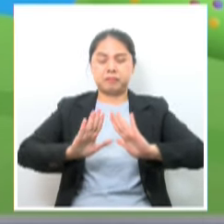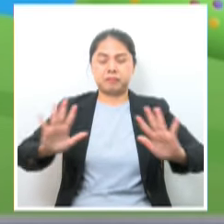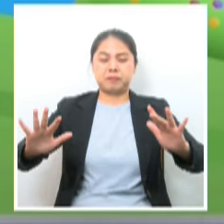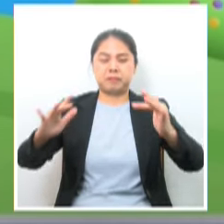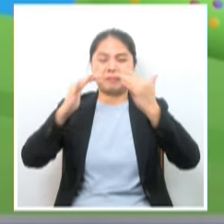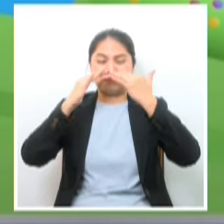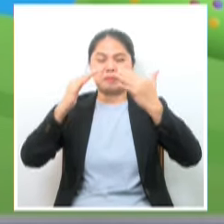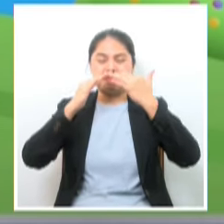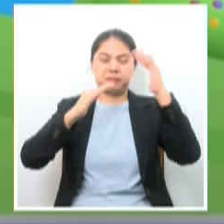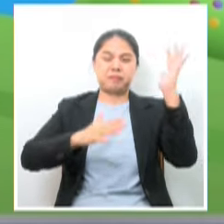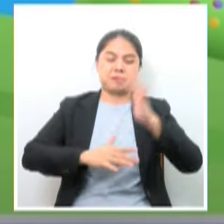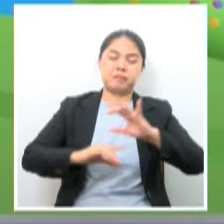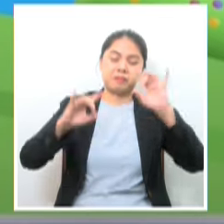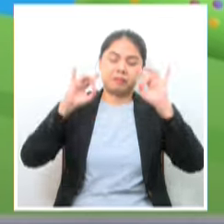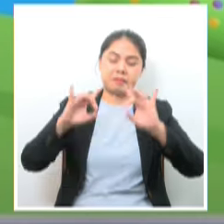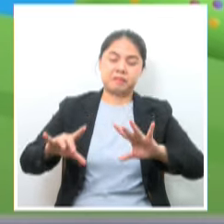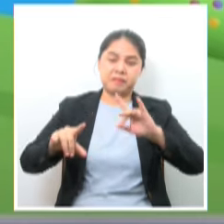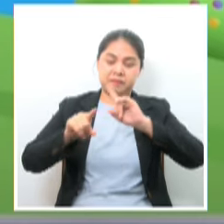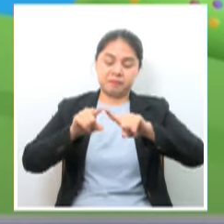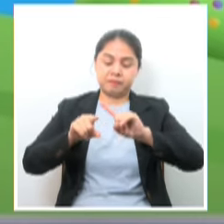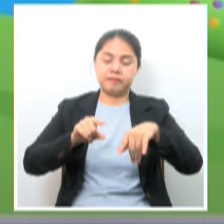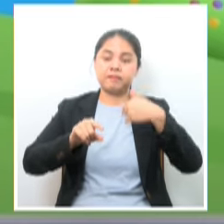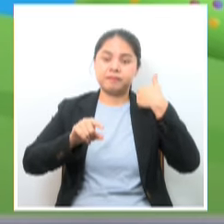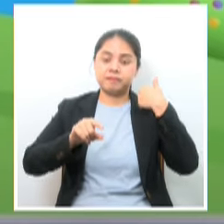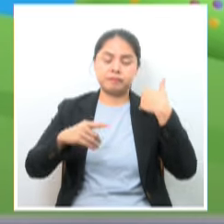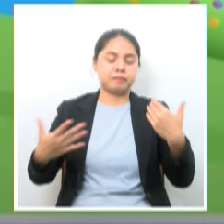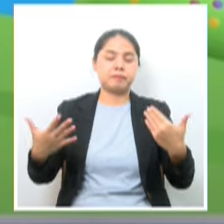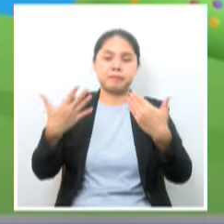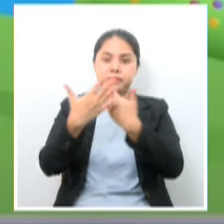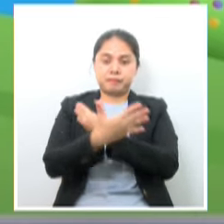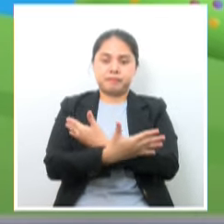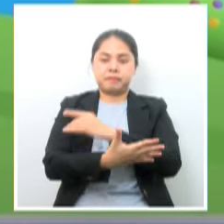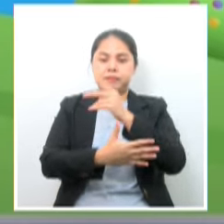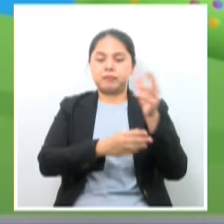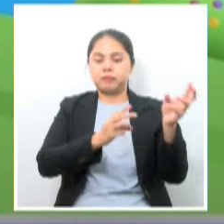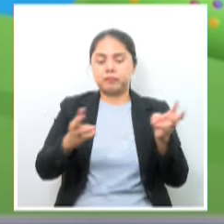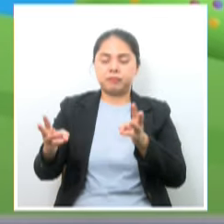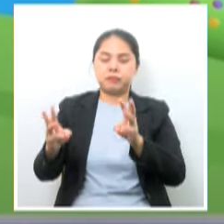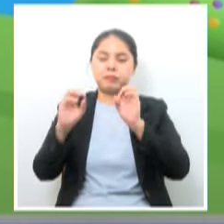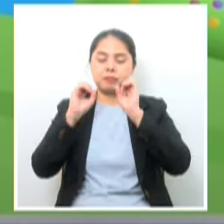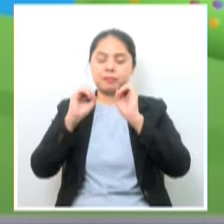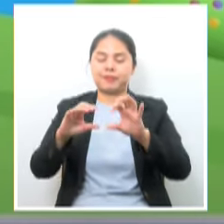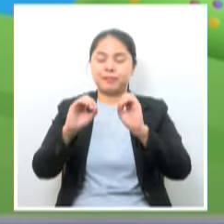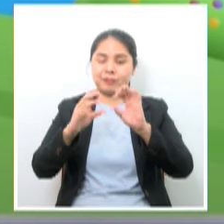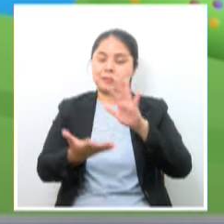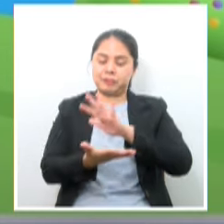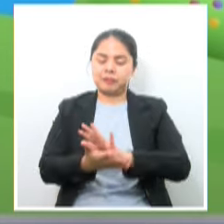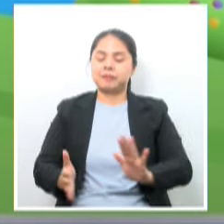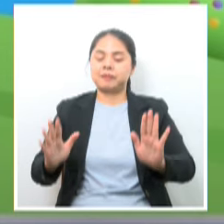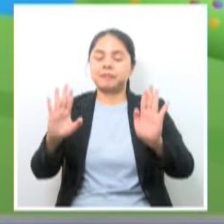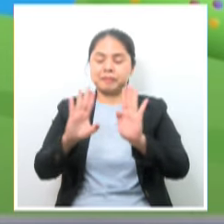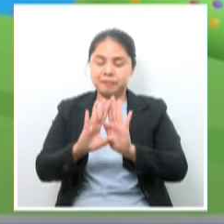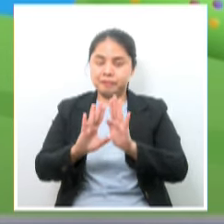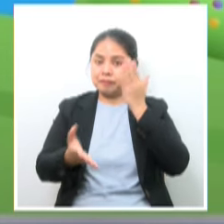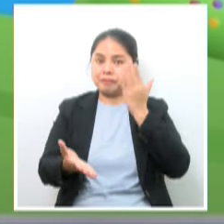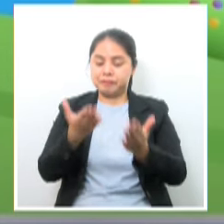ถปิดเรียนหรือปรับรูปแบบการเรียนการสอนเป็นรูปแบบอื่นได้นะครับในเรื่องนี้ก็ฝากไปยังเขตพื้นที่การศึกษา